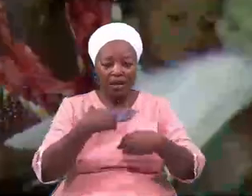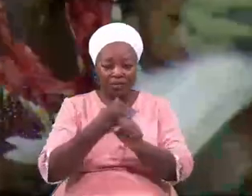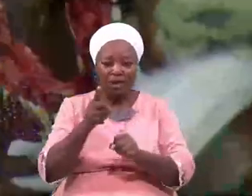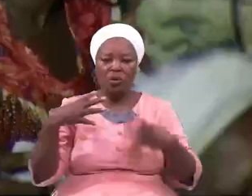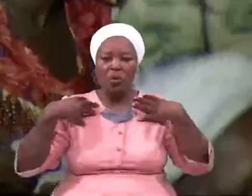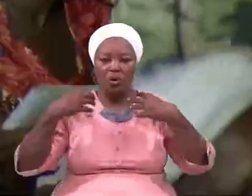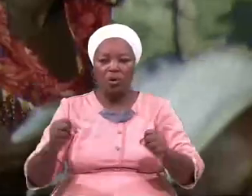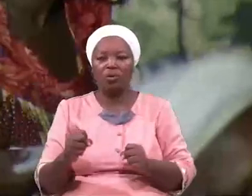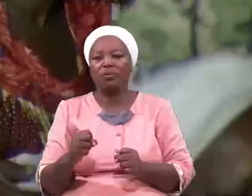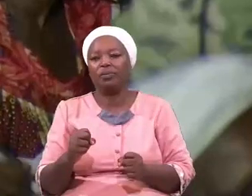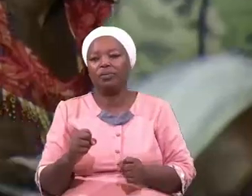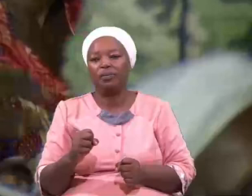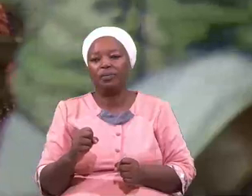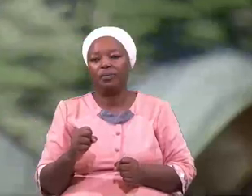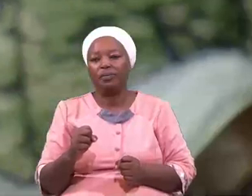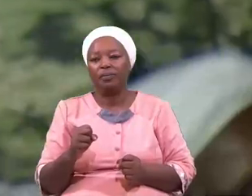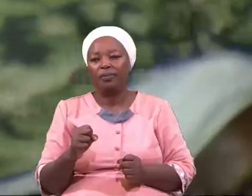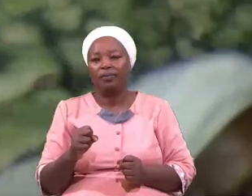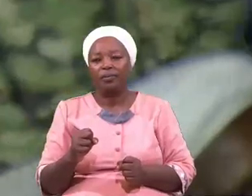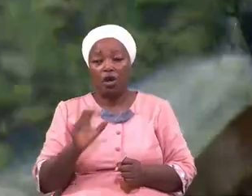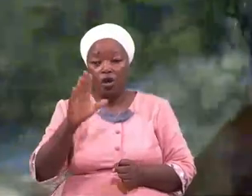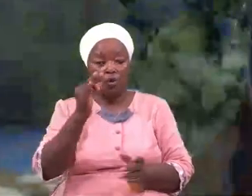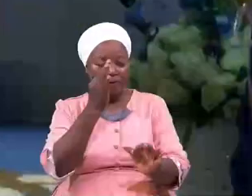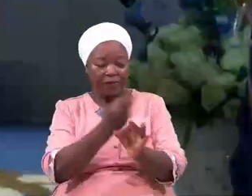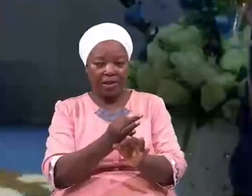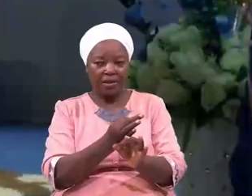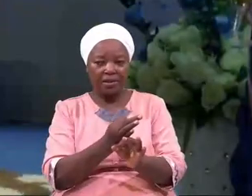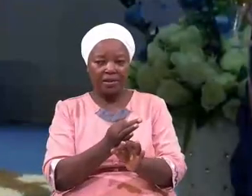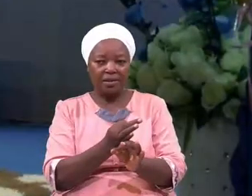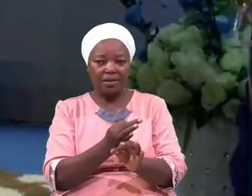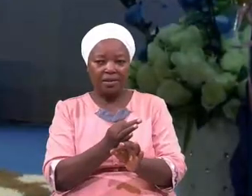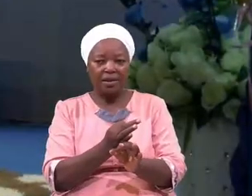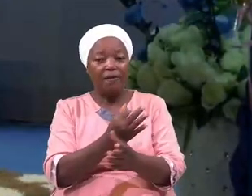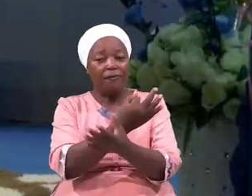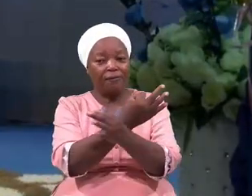ma fille, ta foi t'a sauvée. Ta foi,